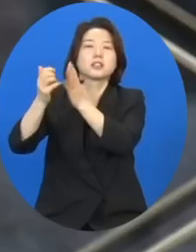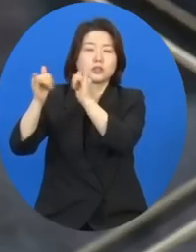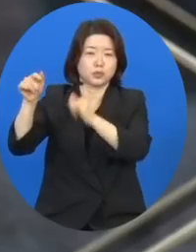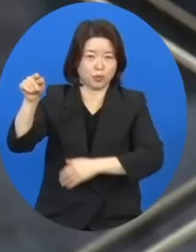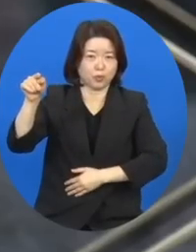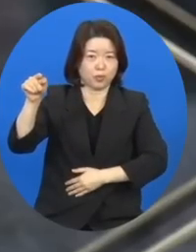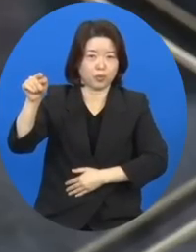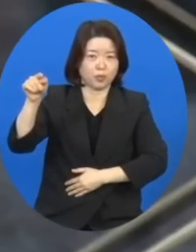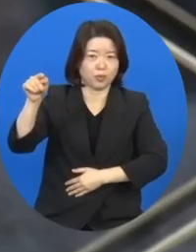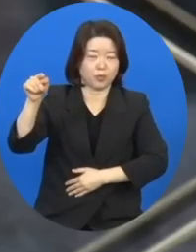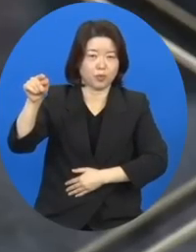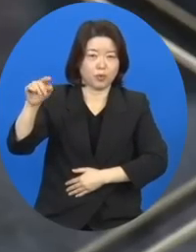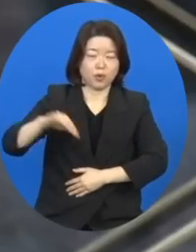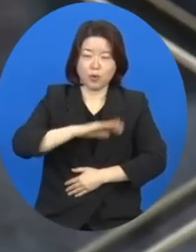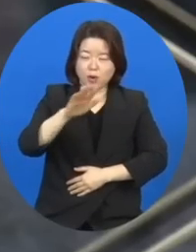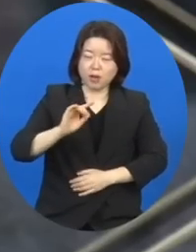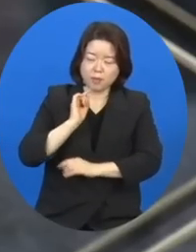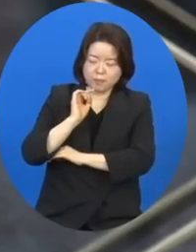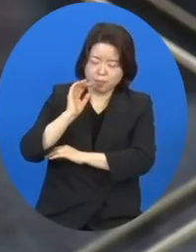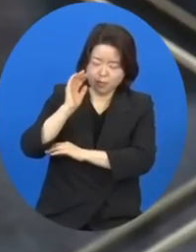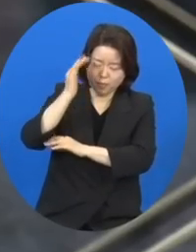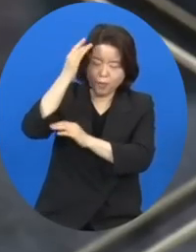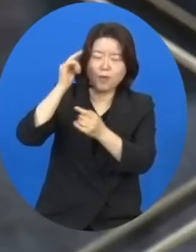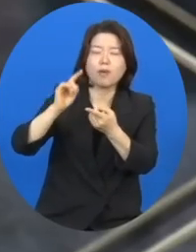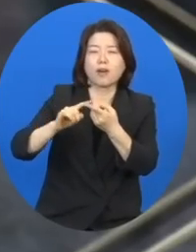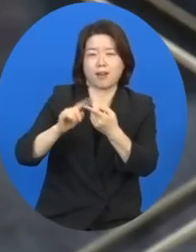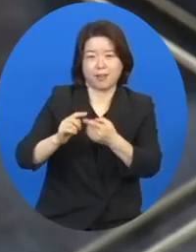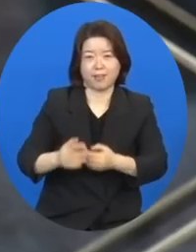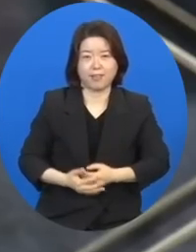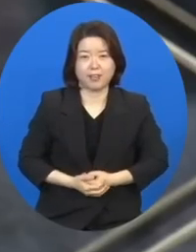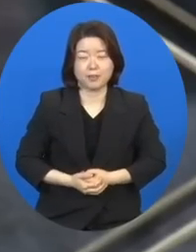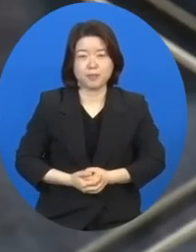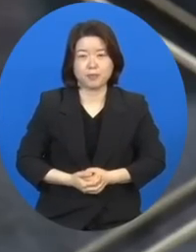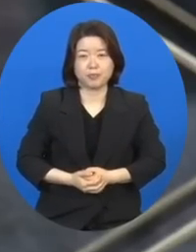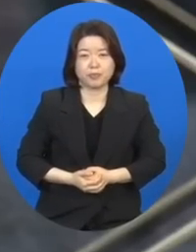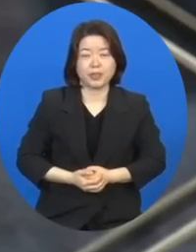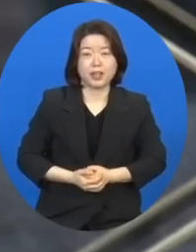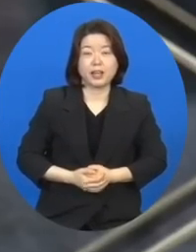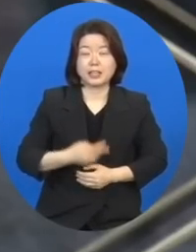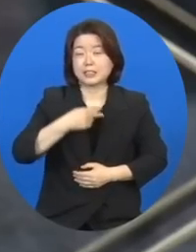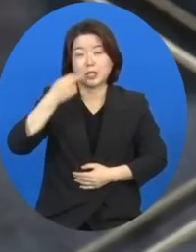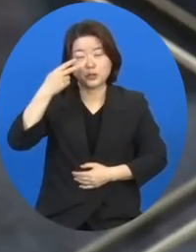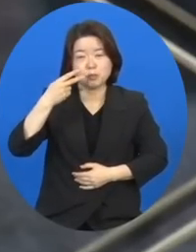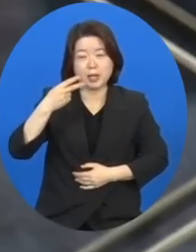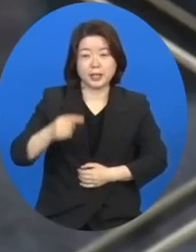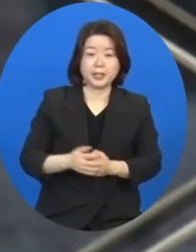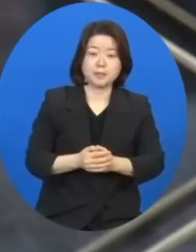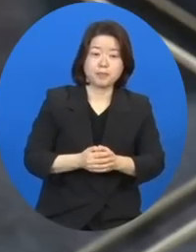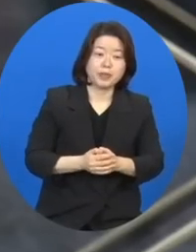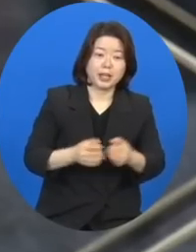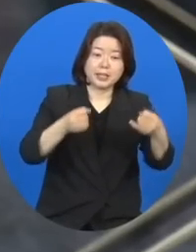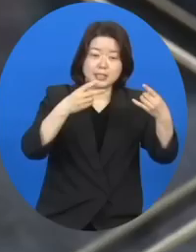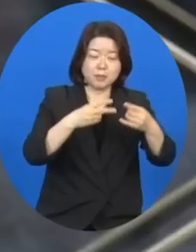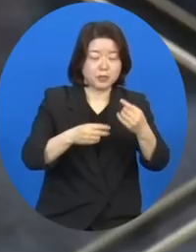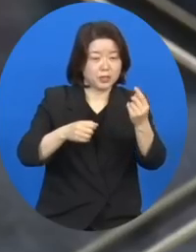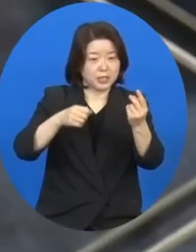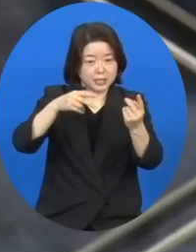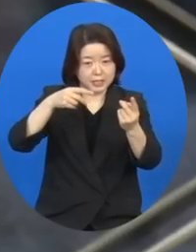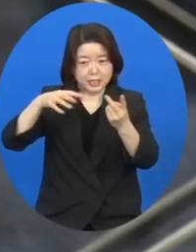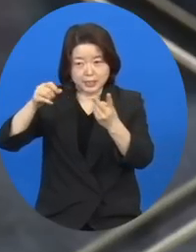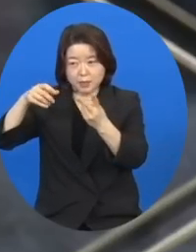몸이 얼마나 영광스럽습니까? 사도 바울이 에베소서 3장, 4장, 5장에 가면서 교회는